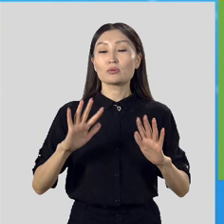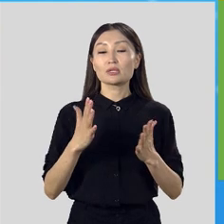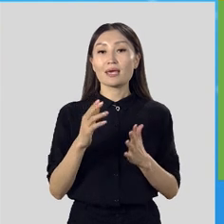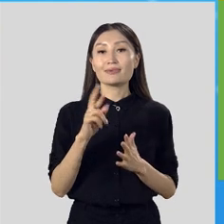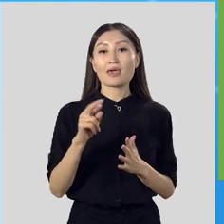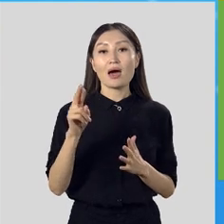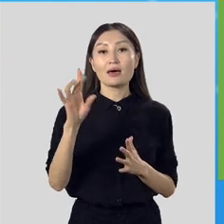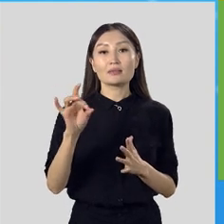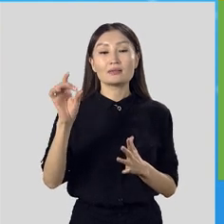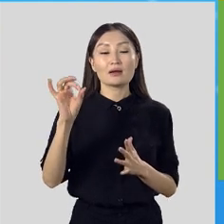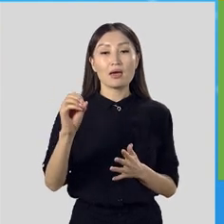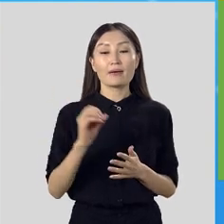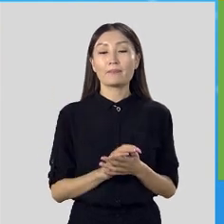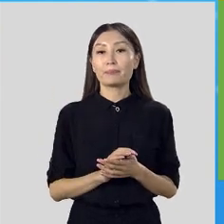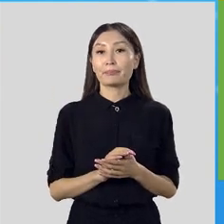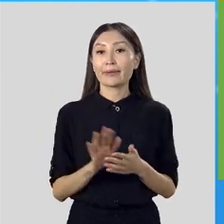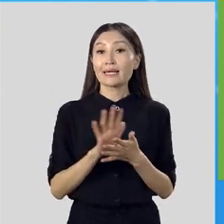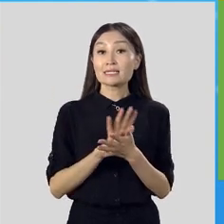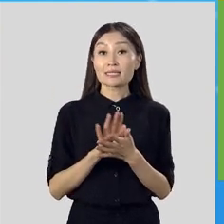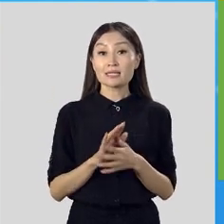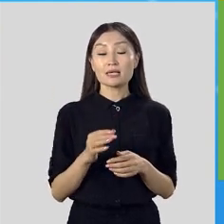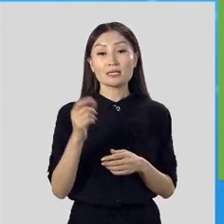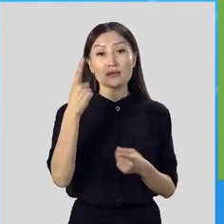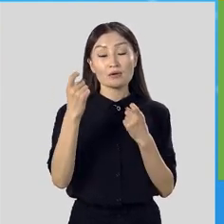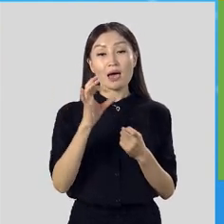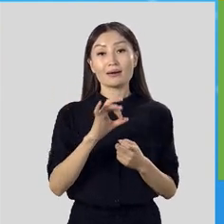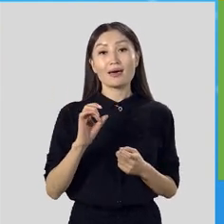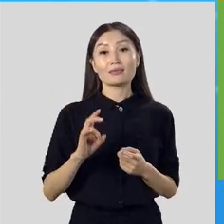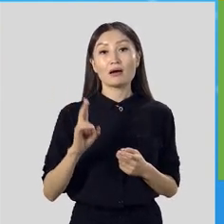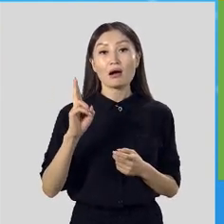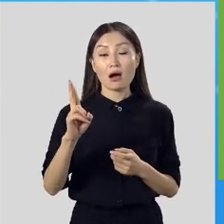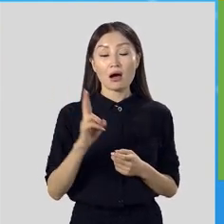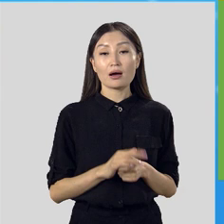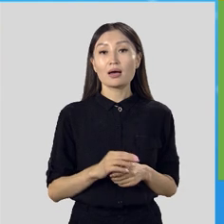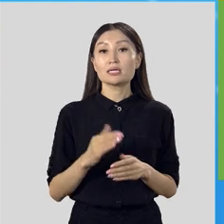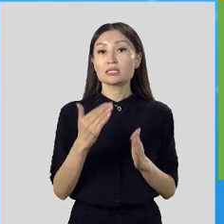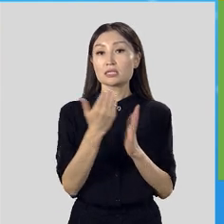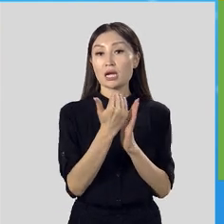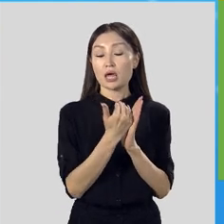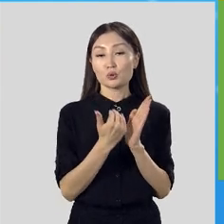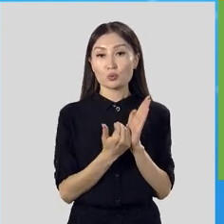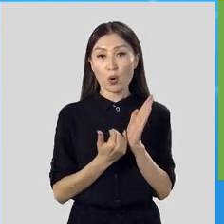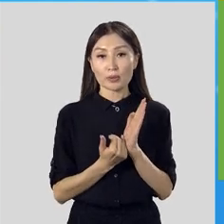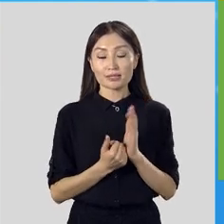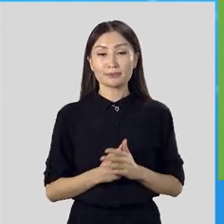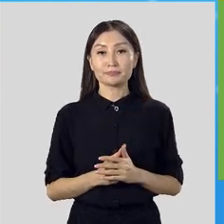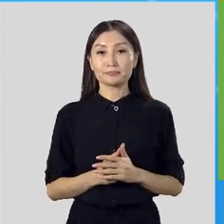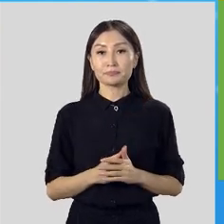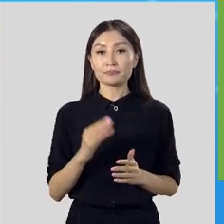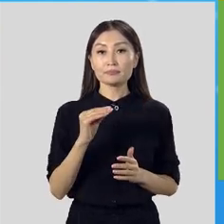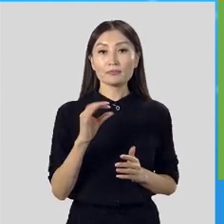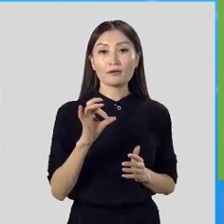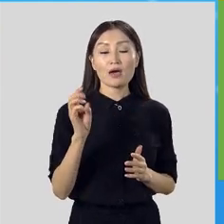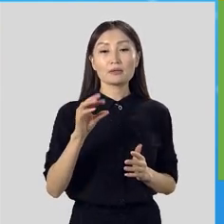ядре. Синтез информационной РНК происходит следующим образом.